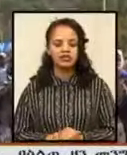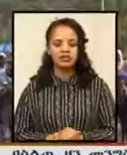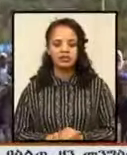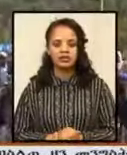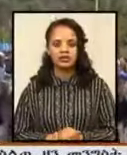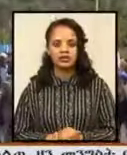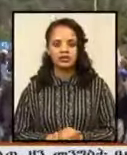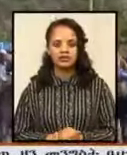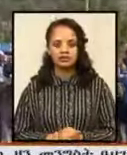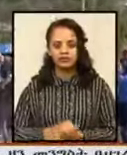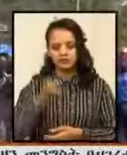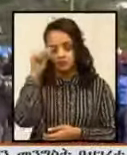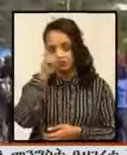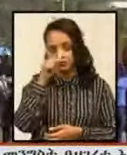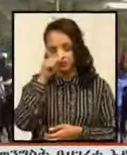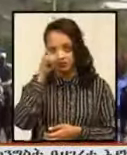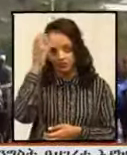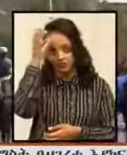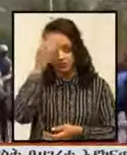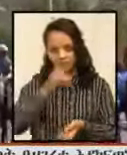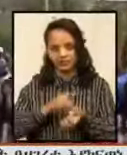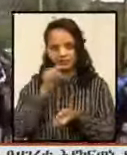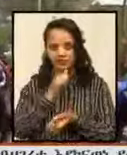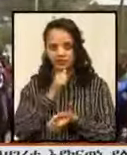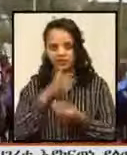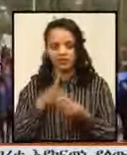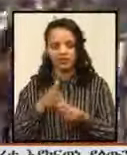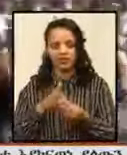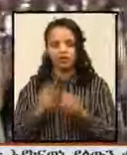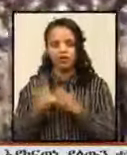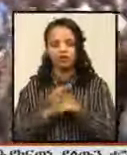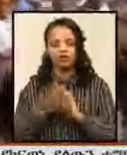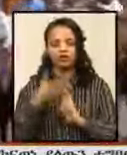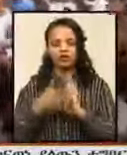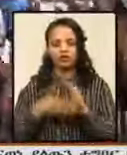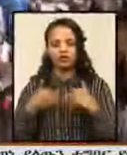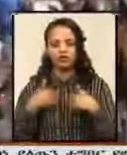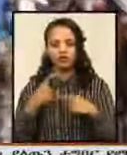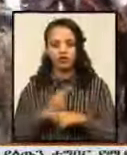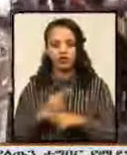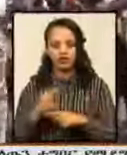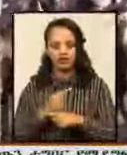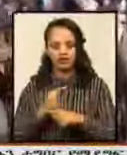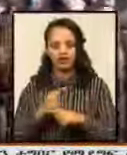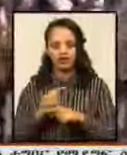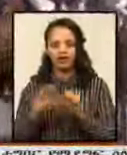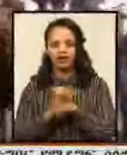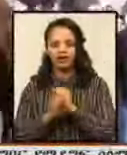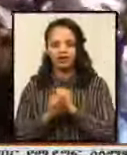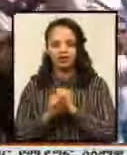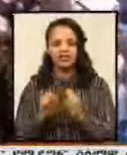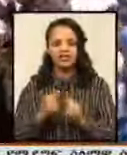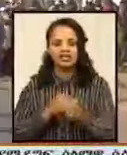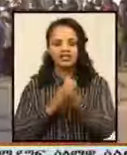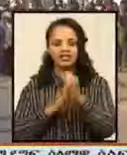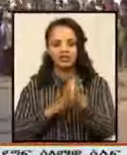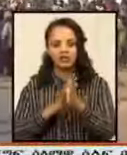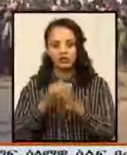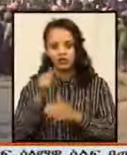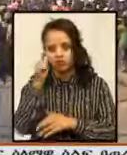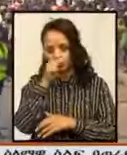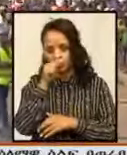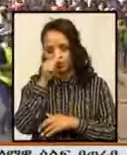የኢፌዴሪ ጠቅላይ ሚኒስትር ዶክተር አብይ አህመድና አመራራቸውም በሀገሪቱ እያከናወኑት ላሉት ተግባር የአጋርነት የድጋፍ ሰልፍ በስልጤ ዞን ወራቤ